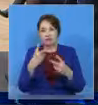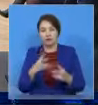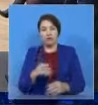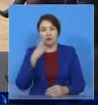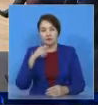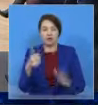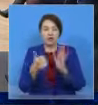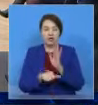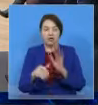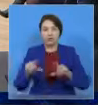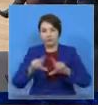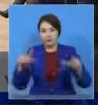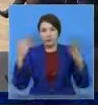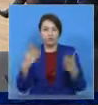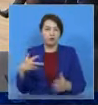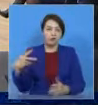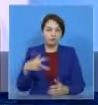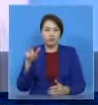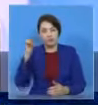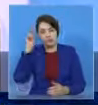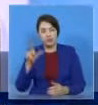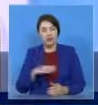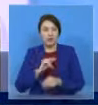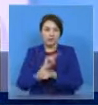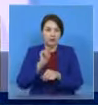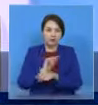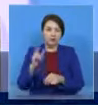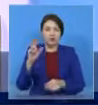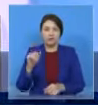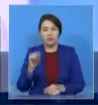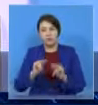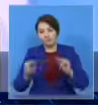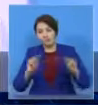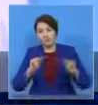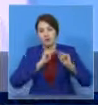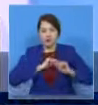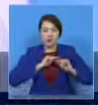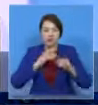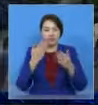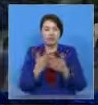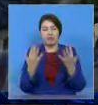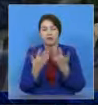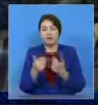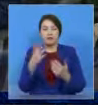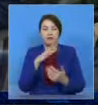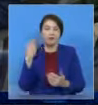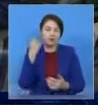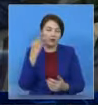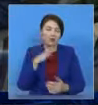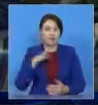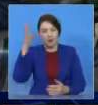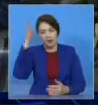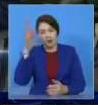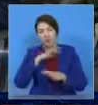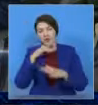Нөмір 60-шы мектепте бүгінде 3000-ден астам оқушы білім алады. 300-ге жуық мұғалім қызмет етеді. Саны емес, сапалық жағынан да білім ордасы